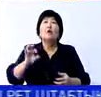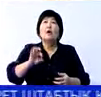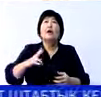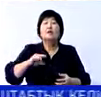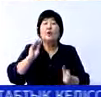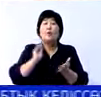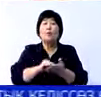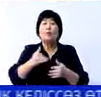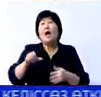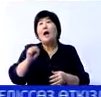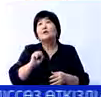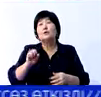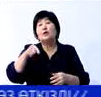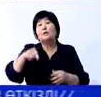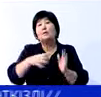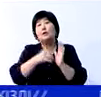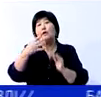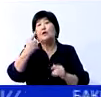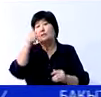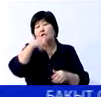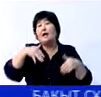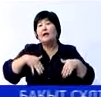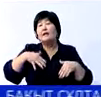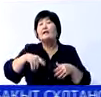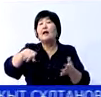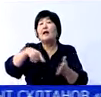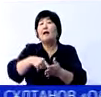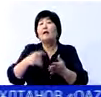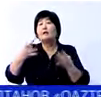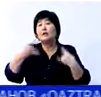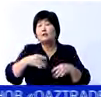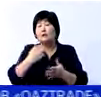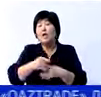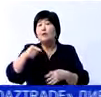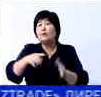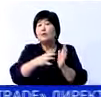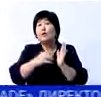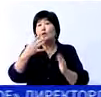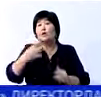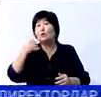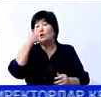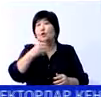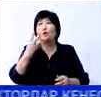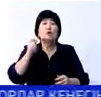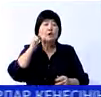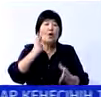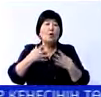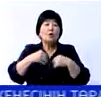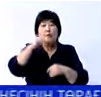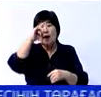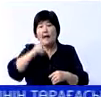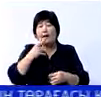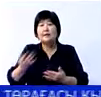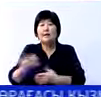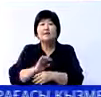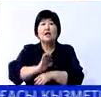берді. Асылы Осман 1941 жылы Грузияның Ахалқалақ ауданында дүниеге келген. 1944 жылы 3 жасында отбасымен Қазақстанға